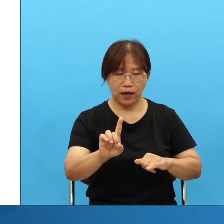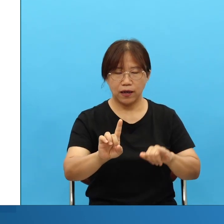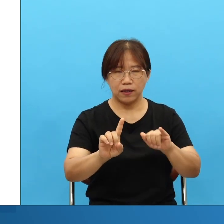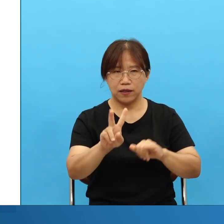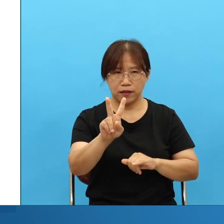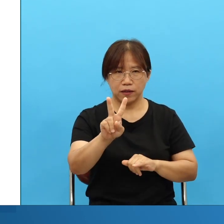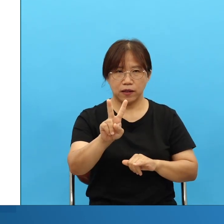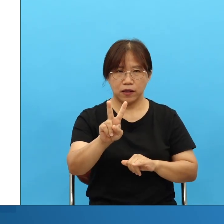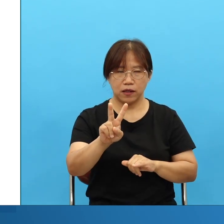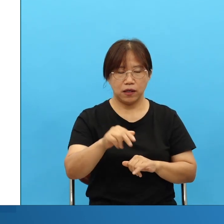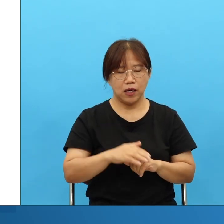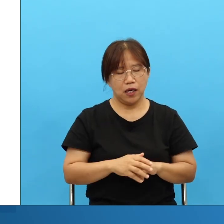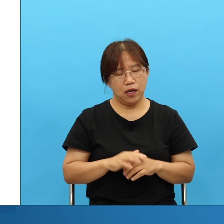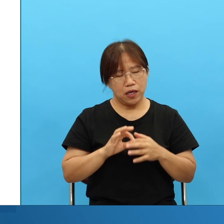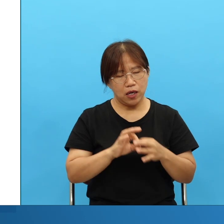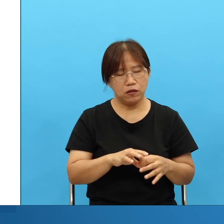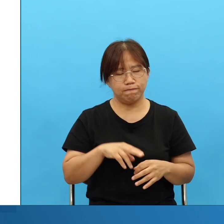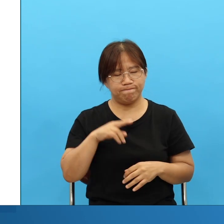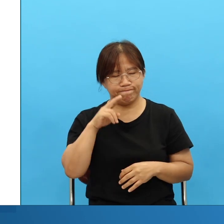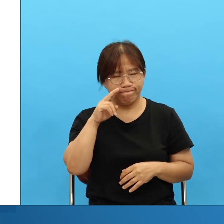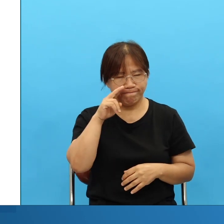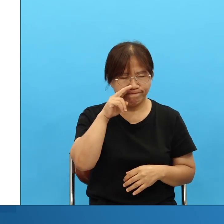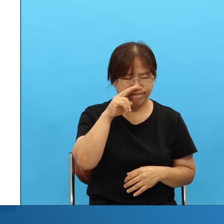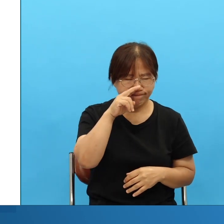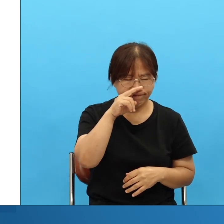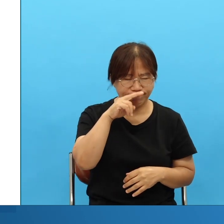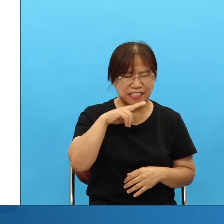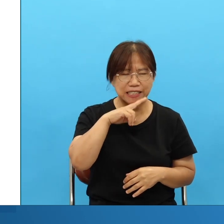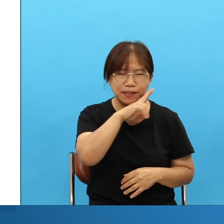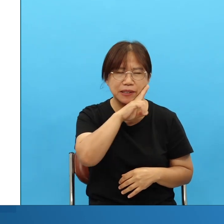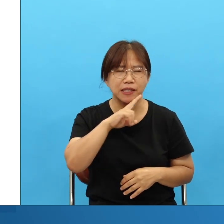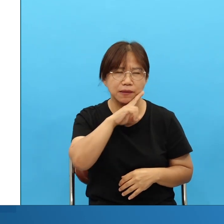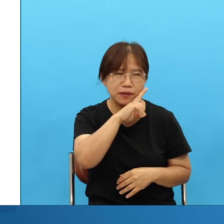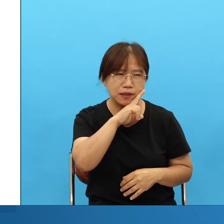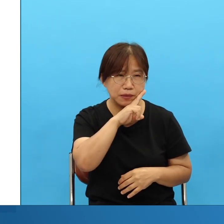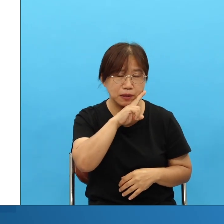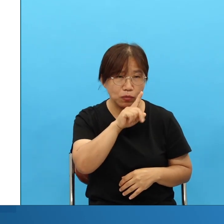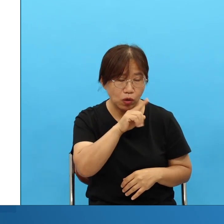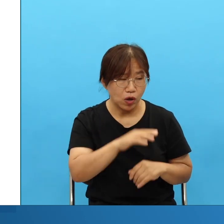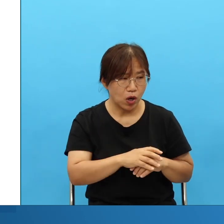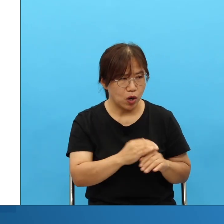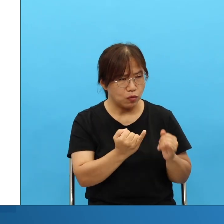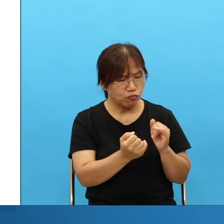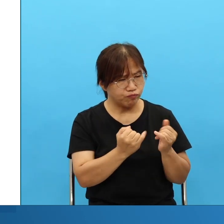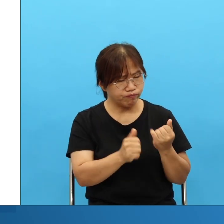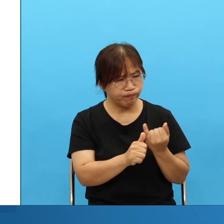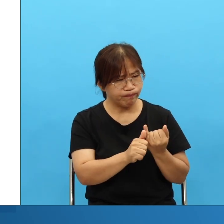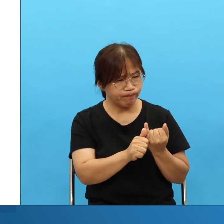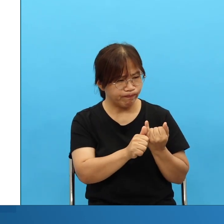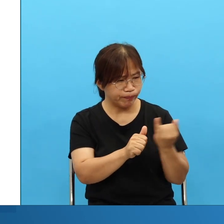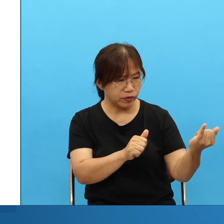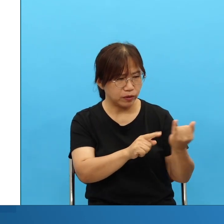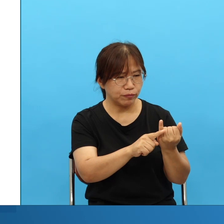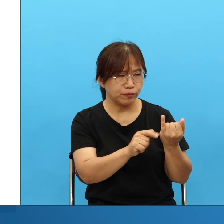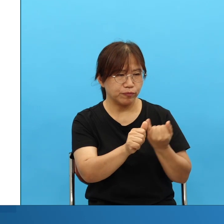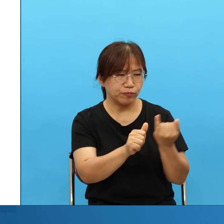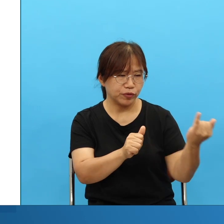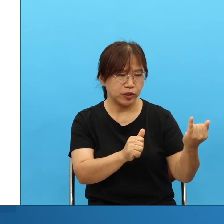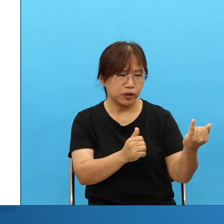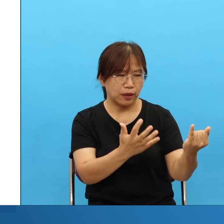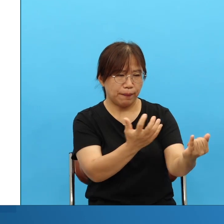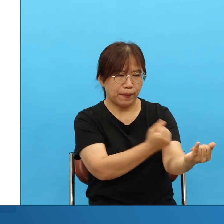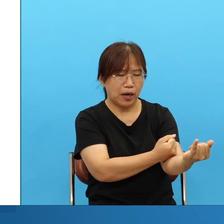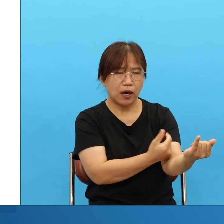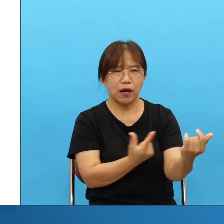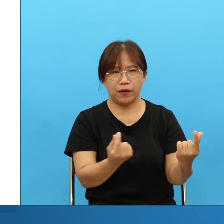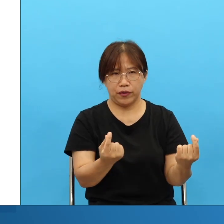거예요. 부인이 마약을 하는 것 같다는 거죠. 자기가 마약하는데, 내가 그 집을 사실은 다락방 하러 아이 둘이가 있었거든. 딸